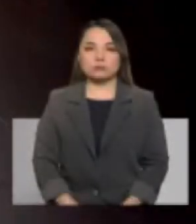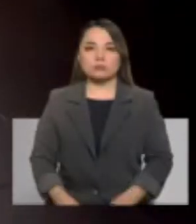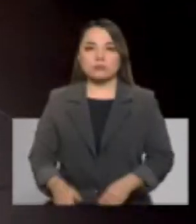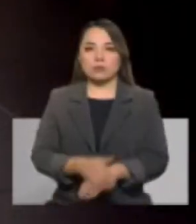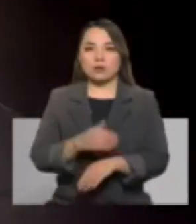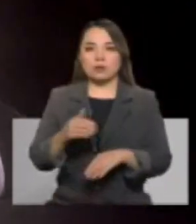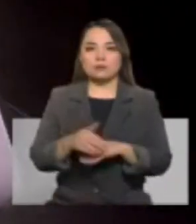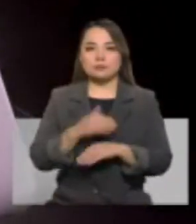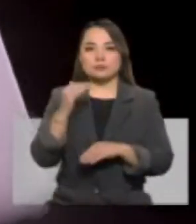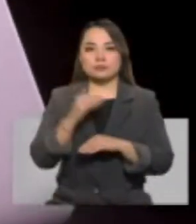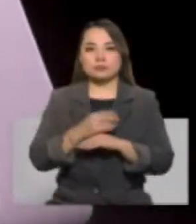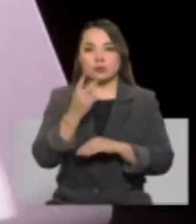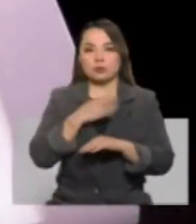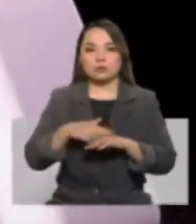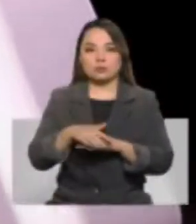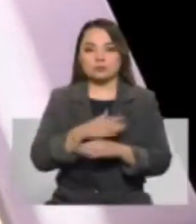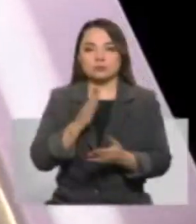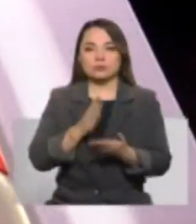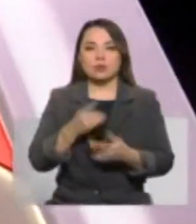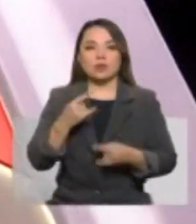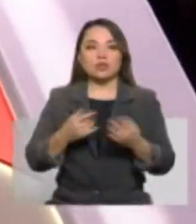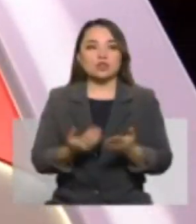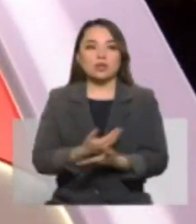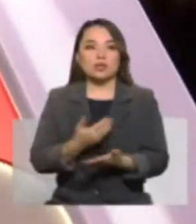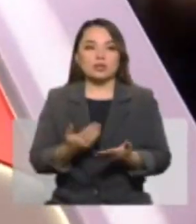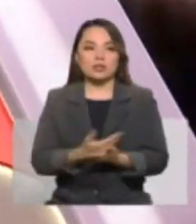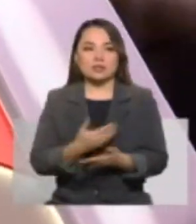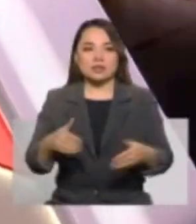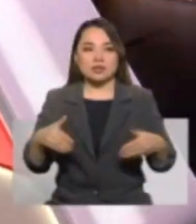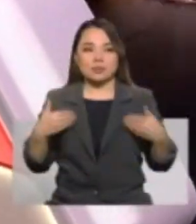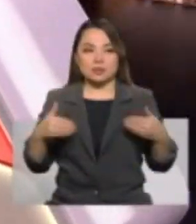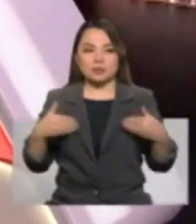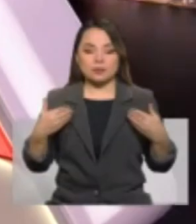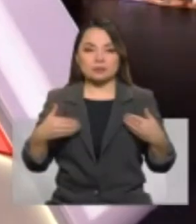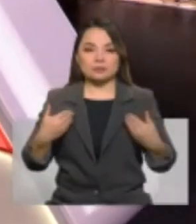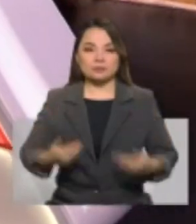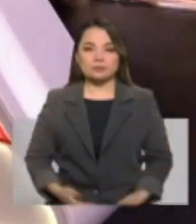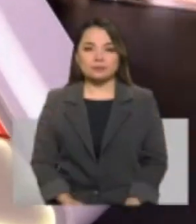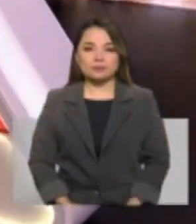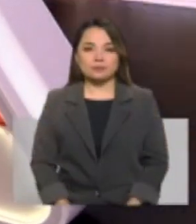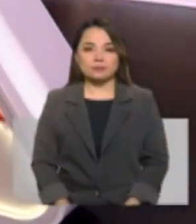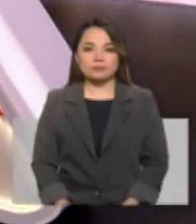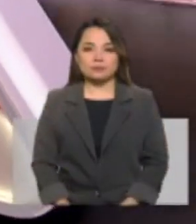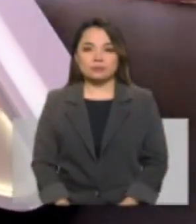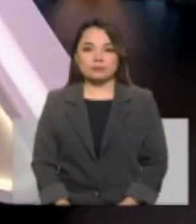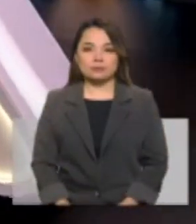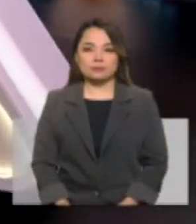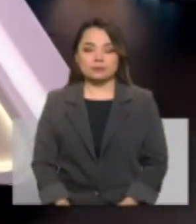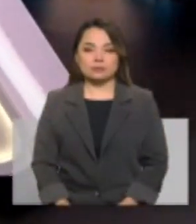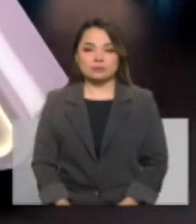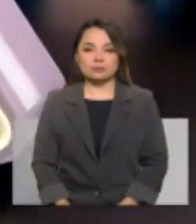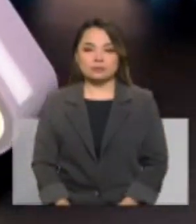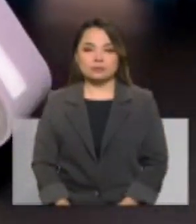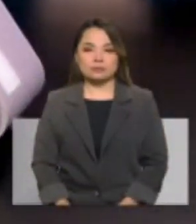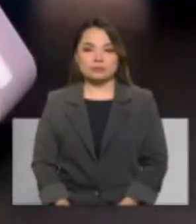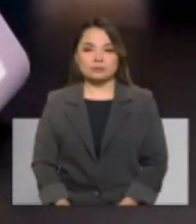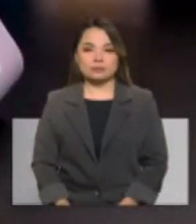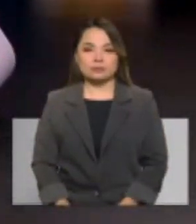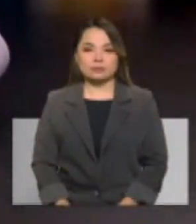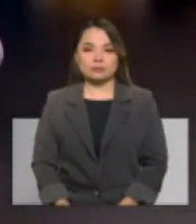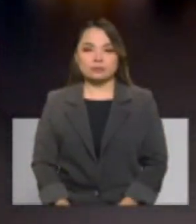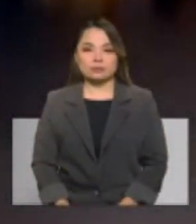Қайырлы кеш, құрметті көрермен. Ұлттық арнаның тікелей эфирінде ақпарат қызметі, студияда Армангүл Тоқтамұрат және менің әріптесім сурдо аудармада Шырын